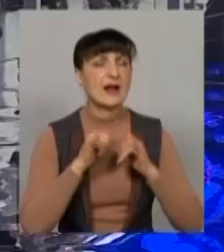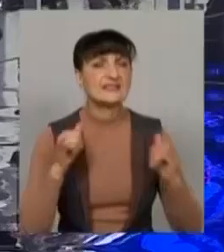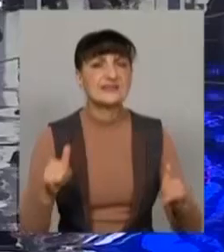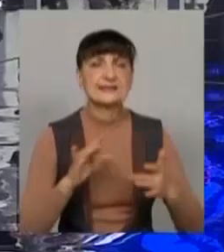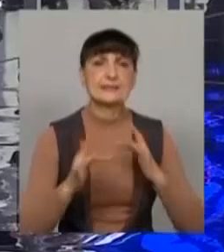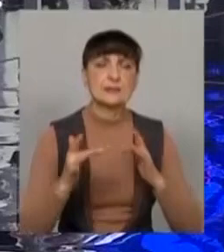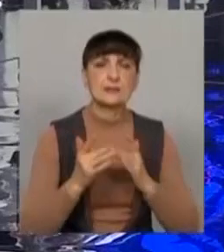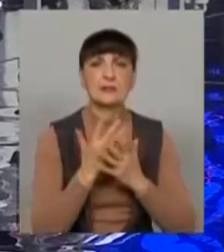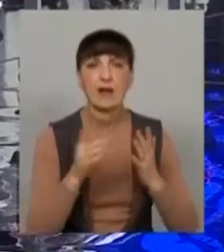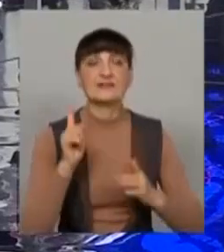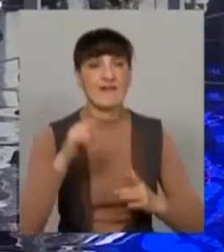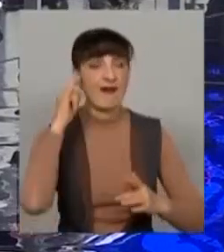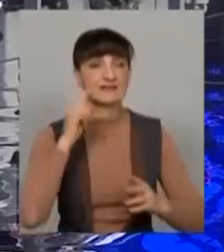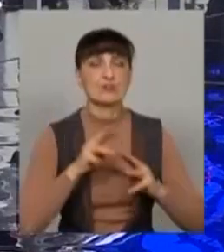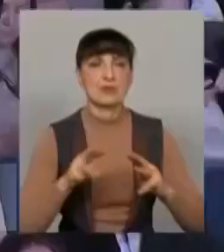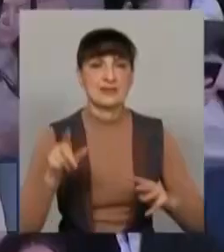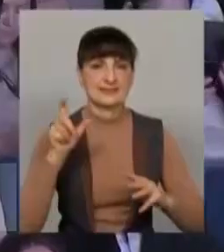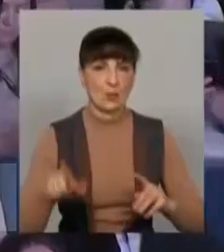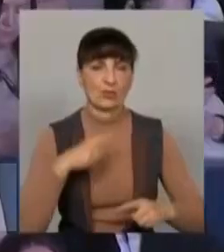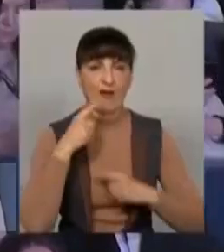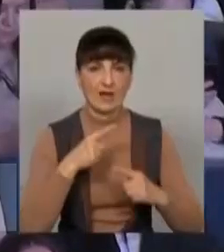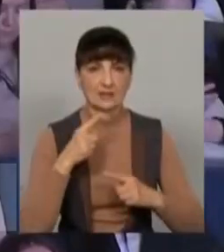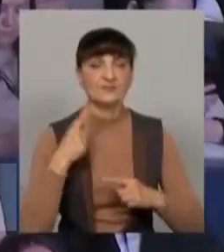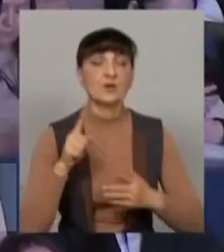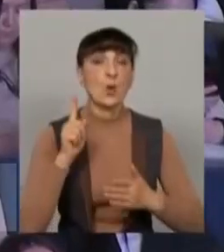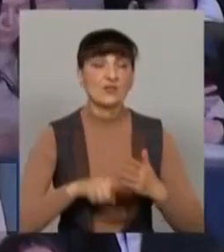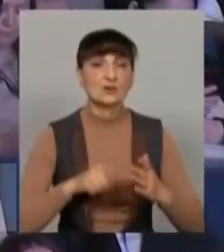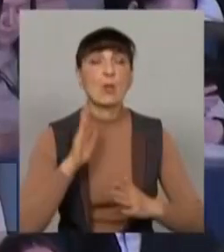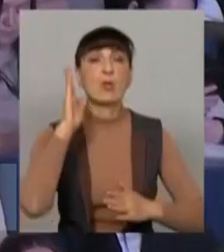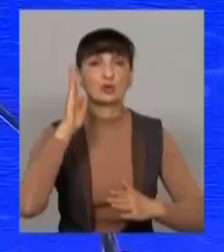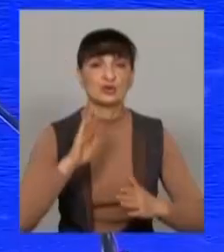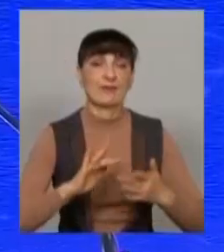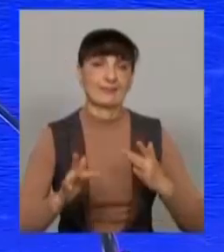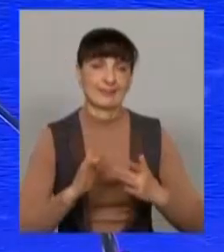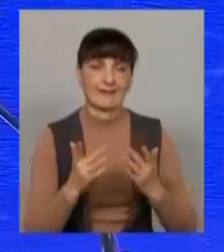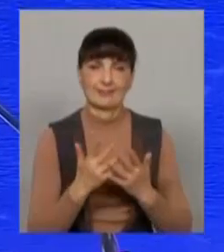социальных сетей говорит и казахстанский министр. Дархан Кадырали уверен, будущее за соцсетями.